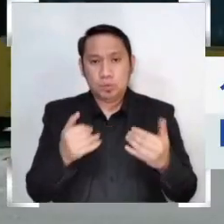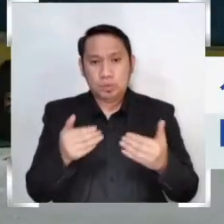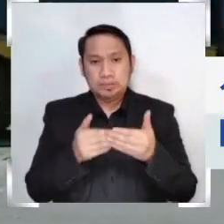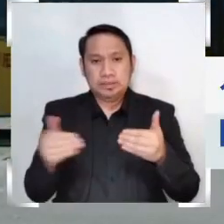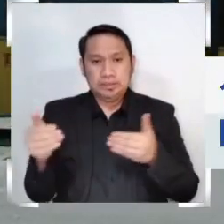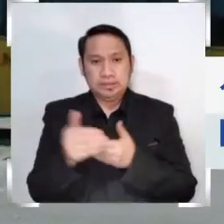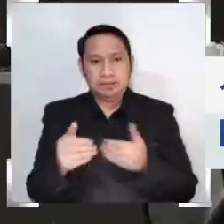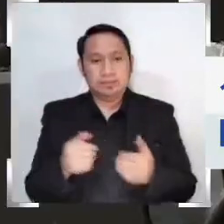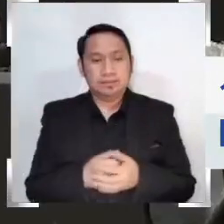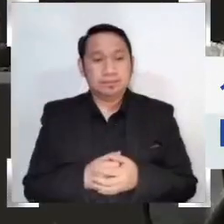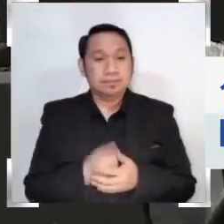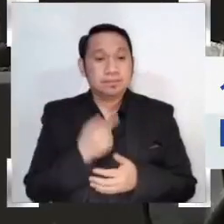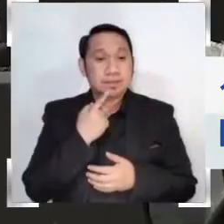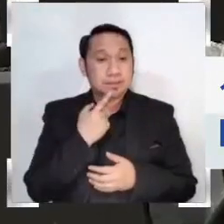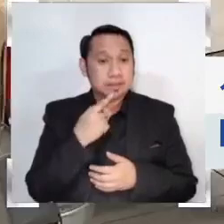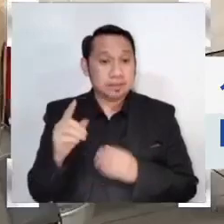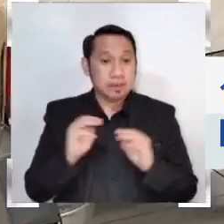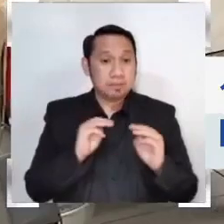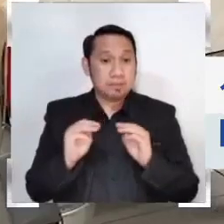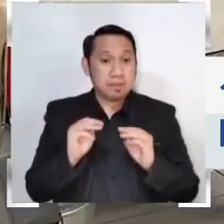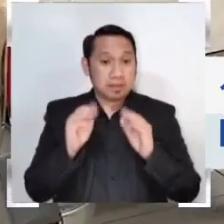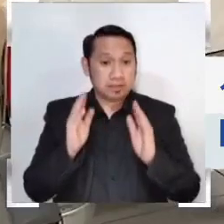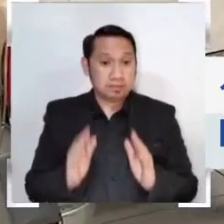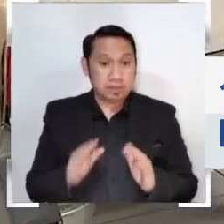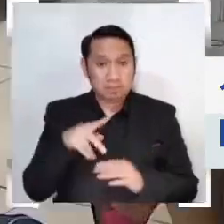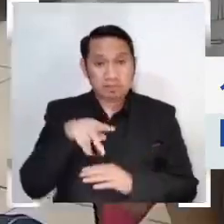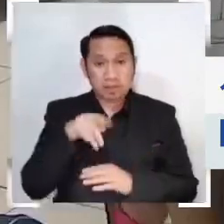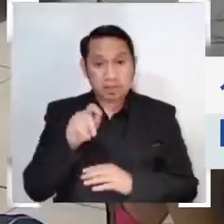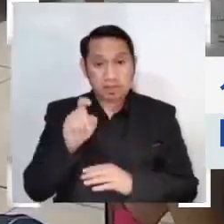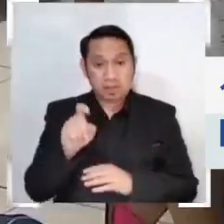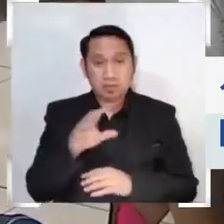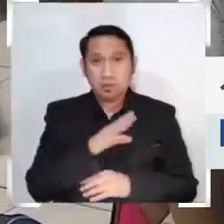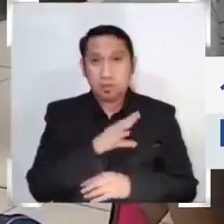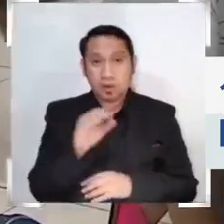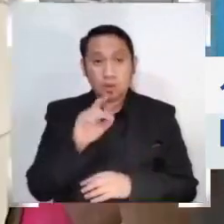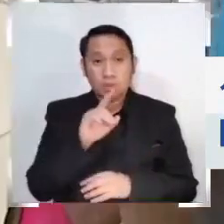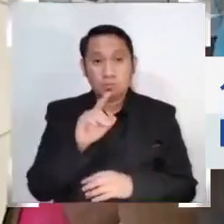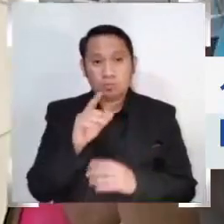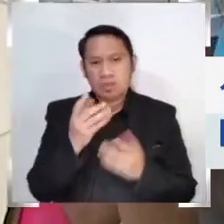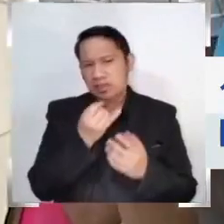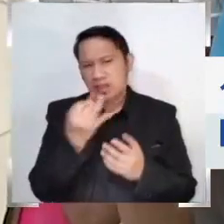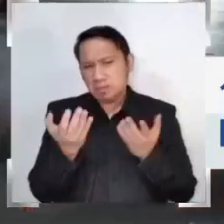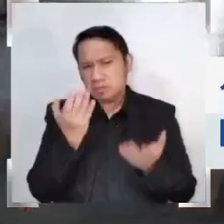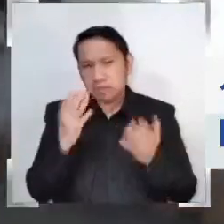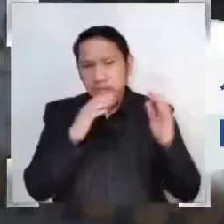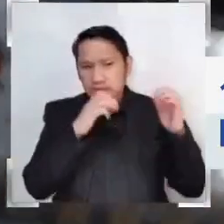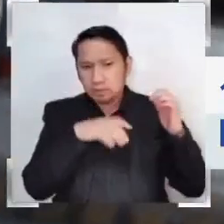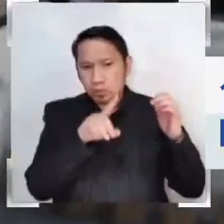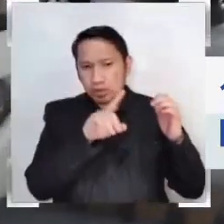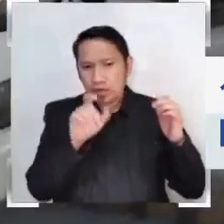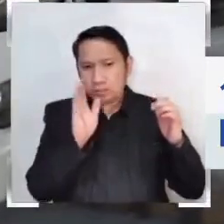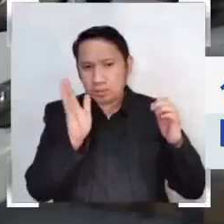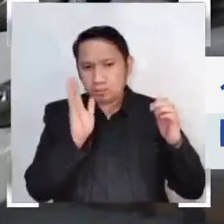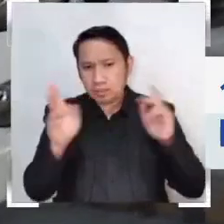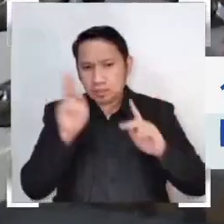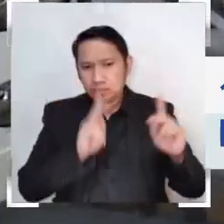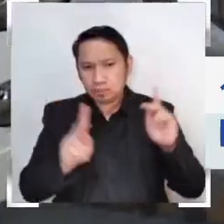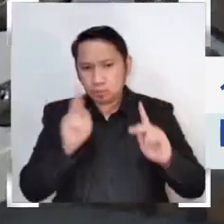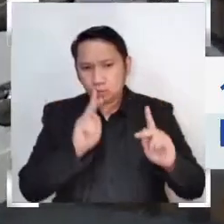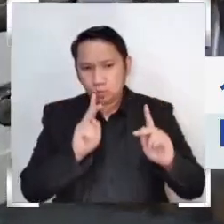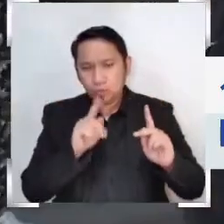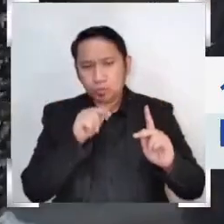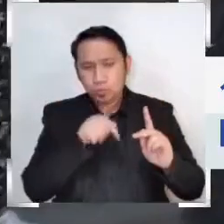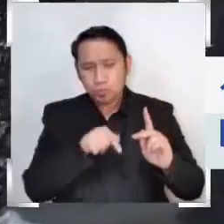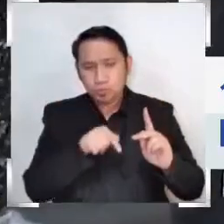Ayon sa pamunuan ng PITX, posibleng pumalo sa 150,000 ang dadagsa sa PITX sa darating na Biyernes. Lalo't unang undas ito